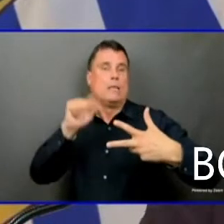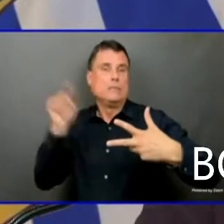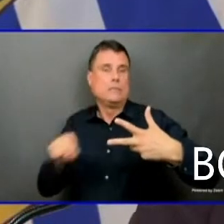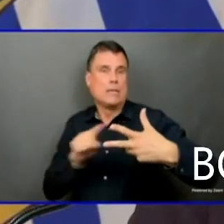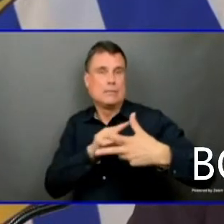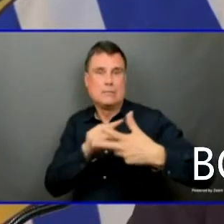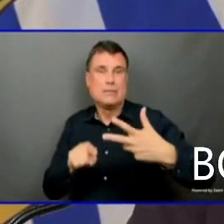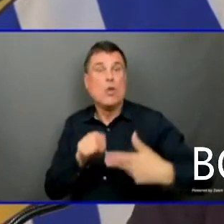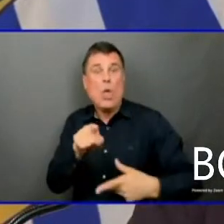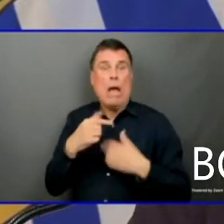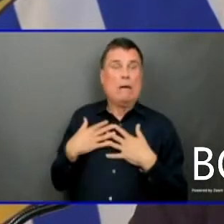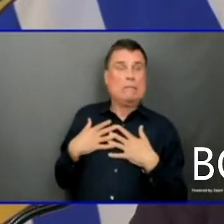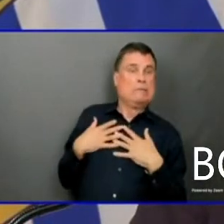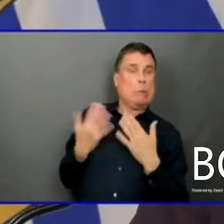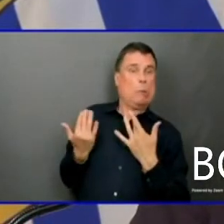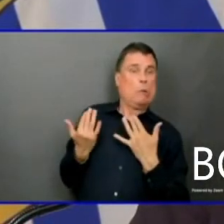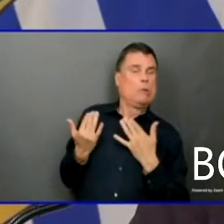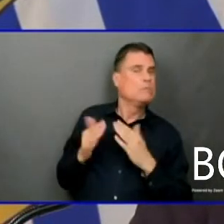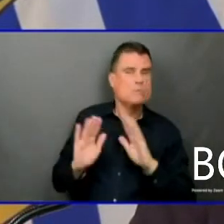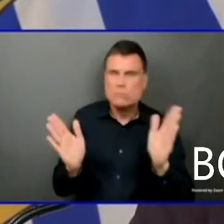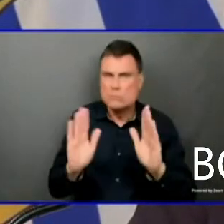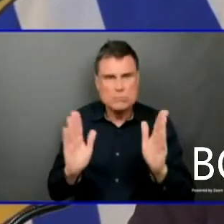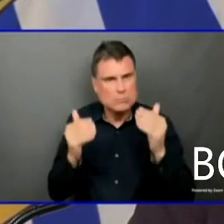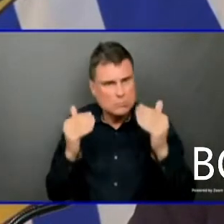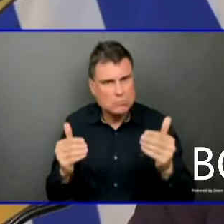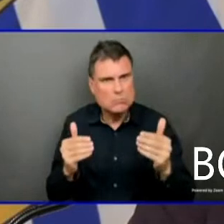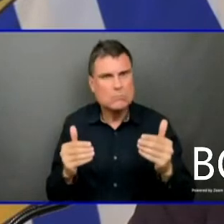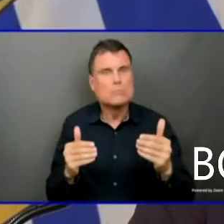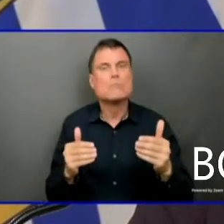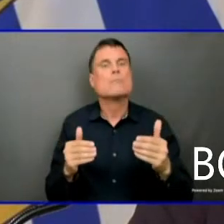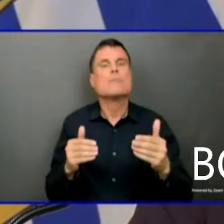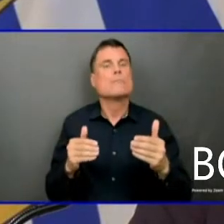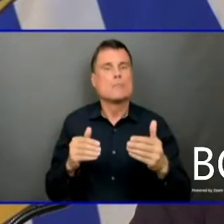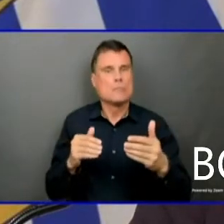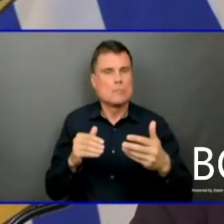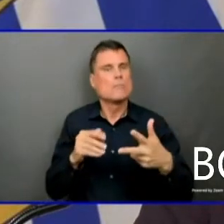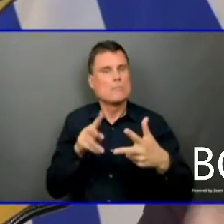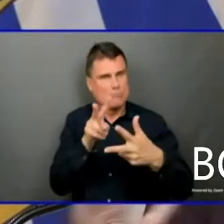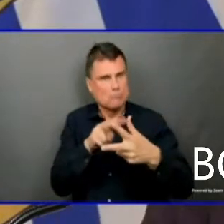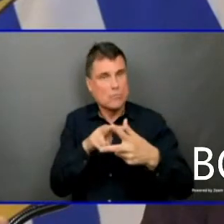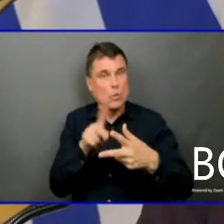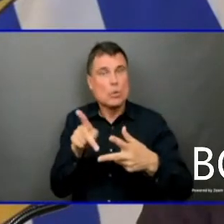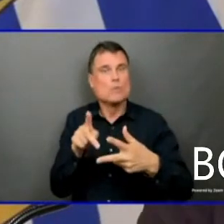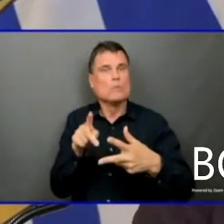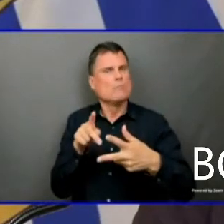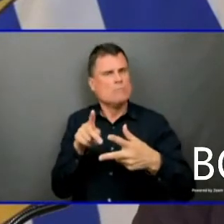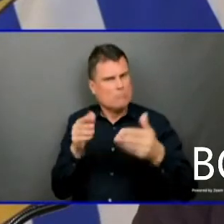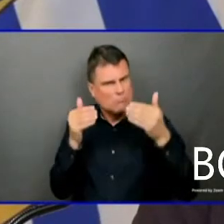同时可以用这个疫苗，就辉瑞疫苗或者是莫德纳疫苗。所以